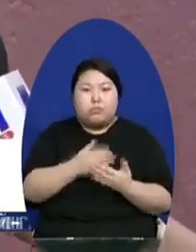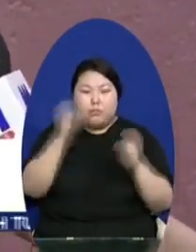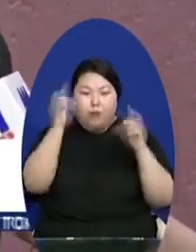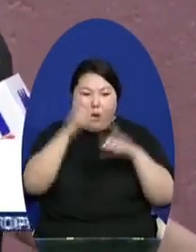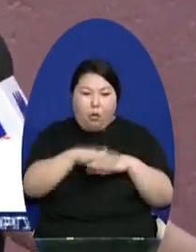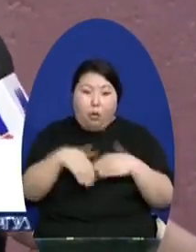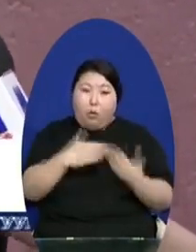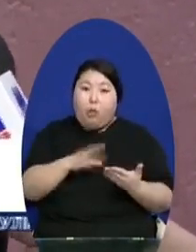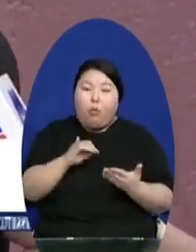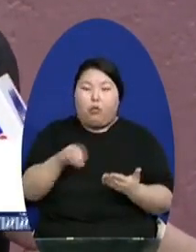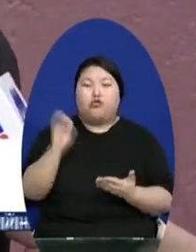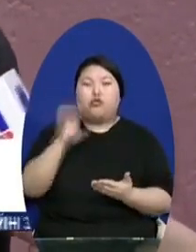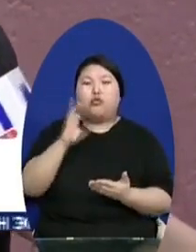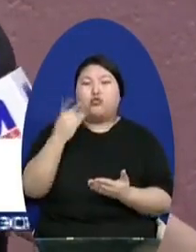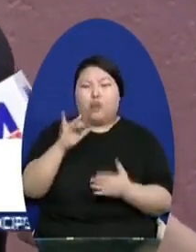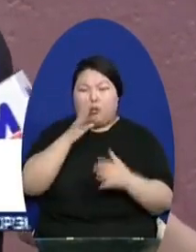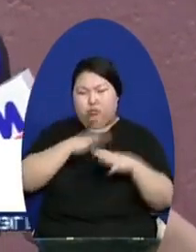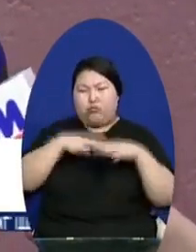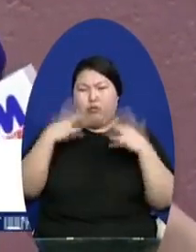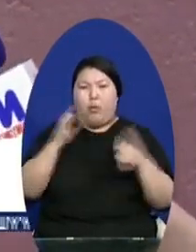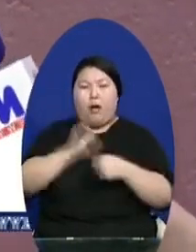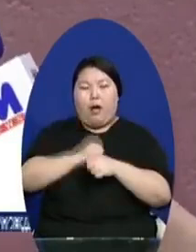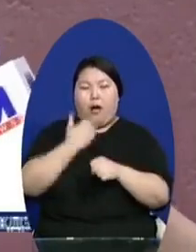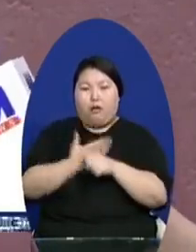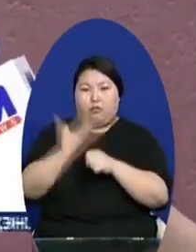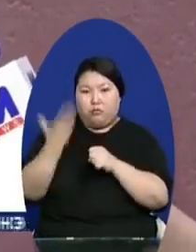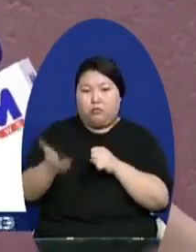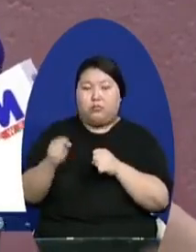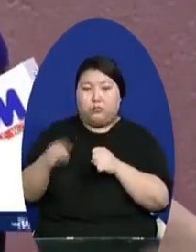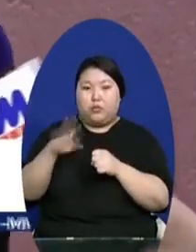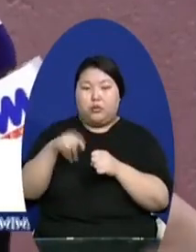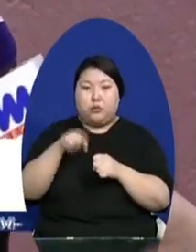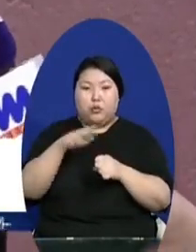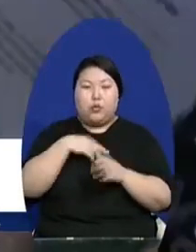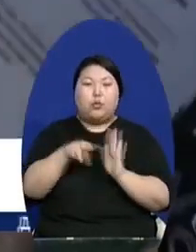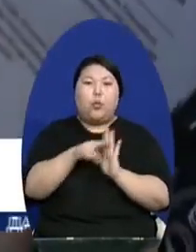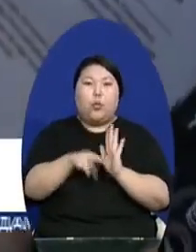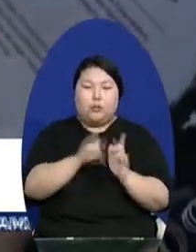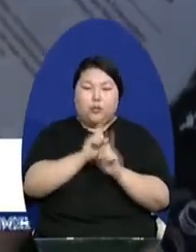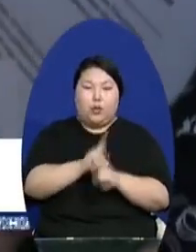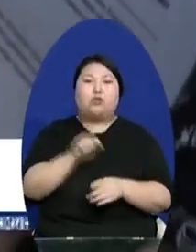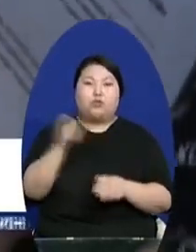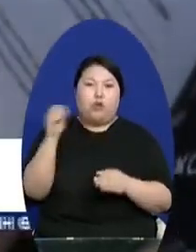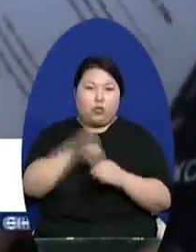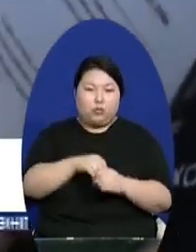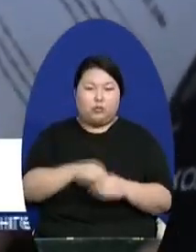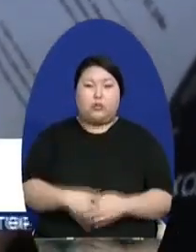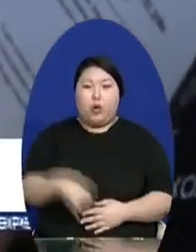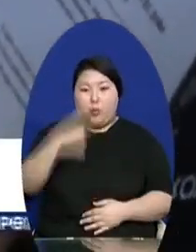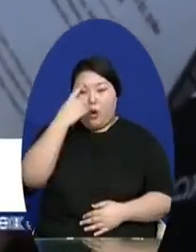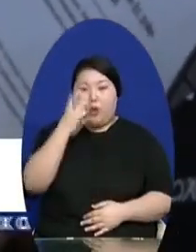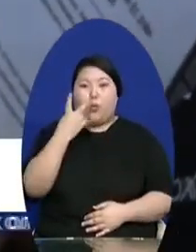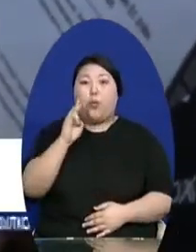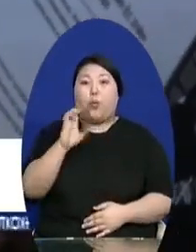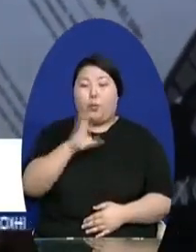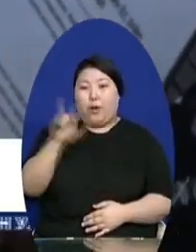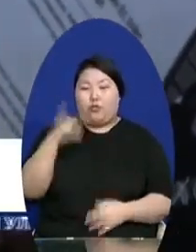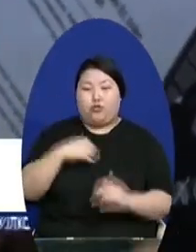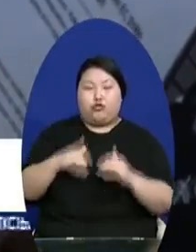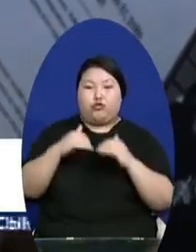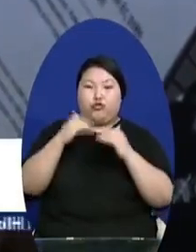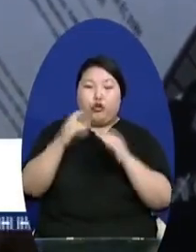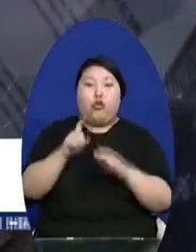ёс зүйн одоо том хариуцлага байдаг учраас ийм чиглэлийн зөвлөгийг бол дүрмэнд оруулчихсан. Монголд нэгдсэн үндэсний байгууллагын хөгжлийн